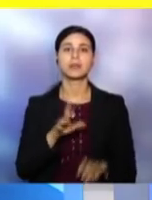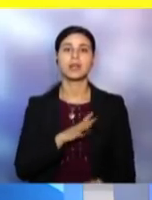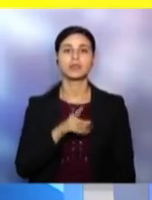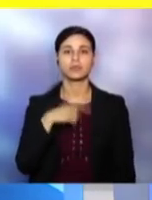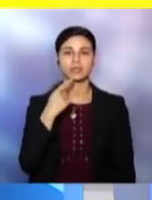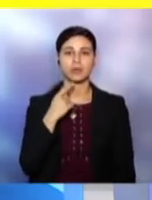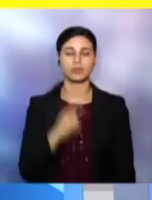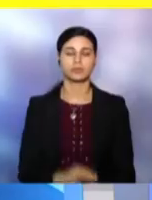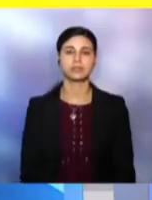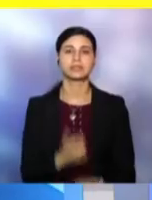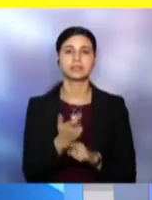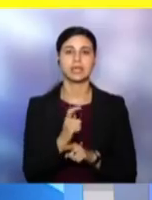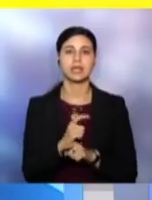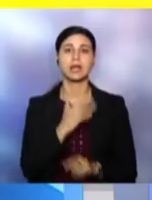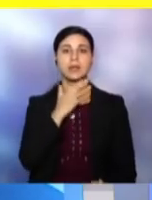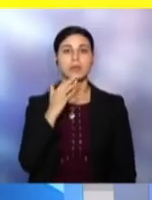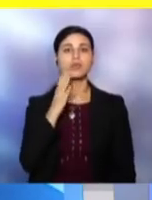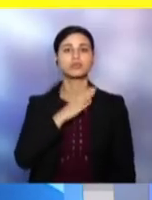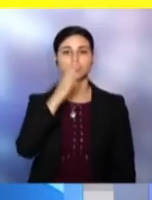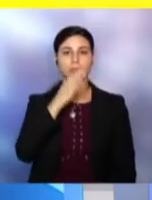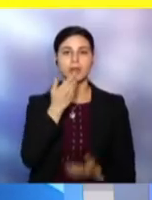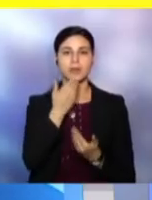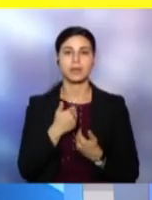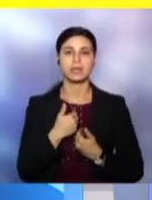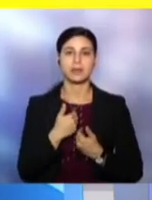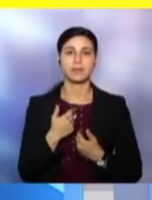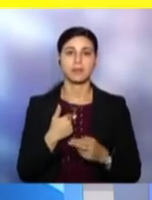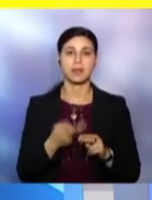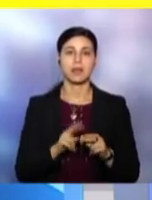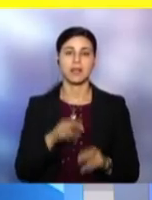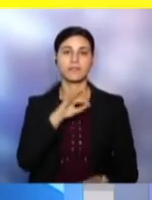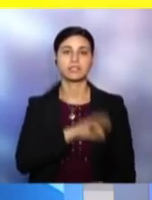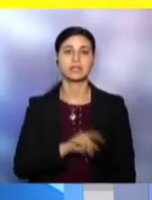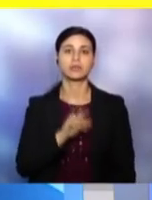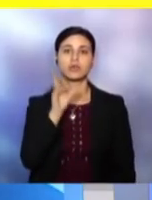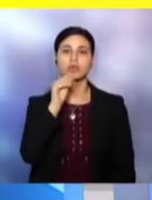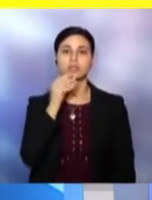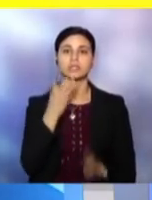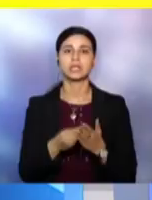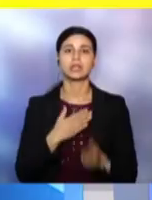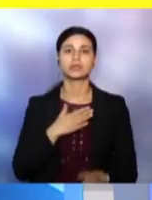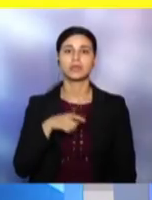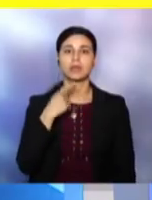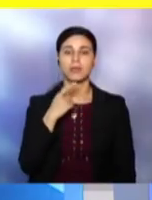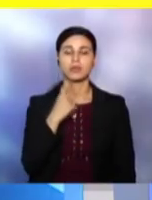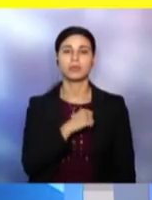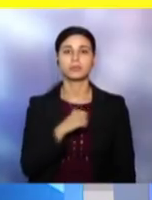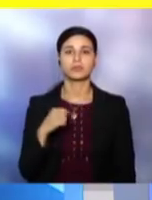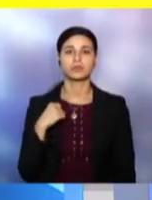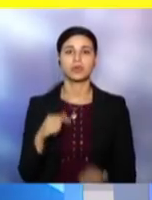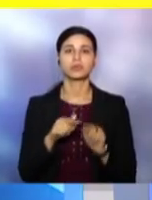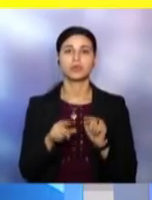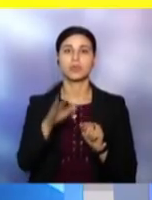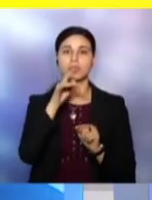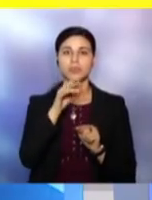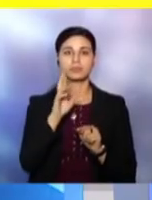საუბრობდით. ძალიან ბევრი მშობელი მეკითხება და მე ვისარგებლებ შემთხვევით, როდესაც ჩვენ საუბრობთ თვითონ სეზონურ პრობლემებზე და